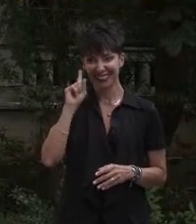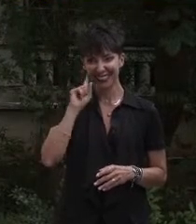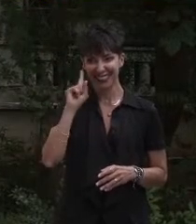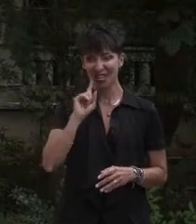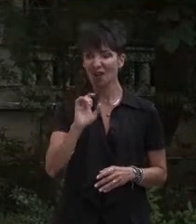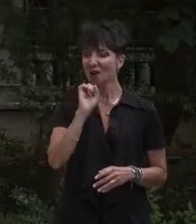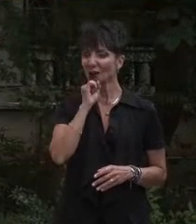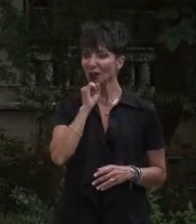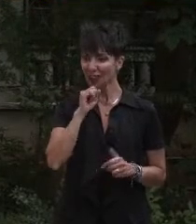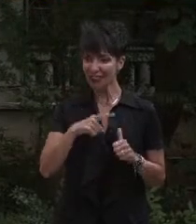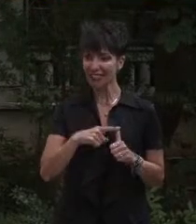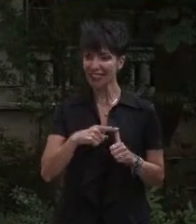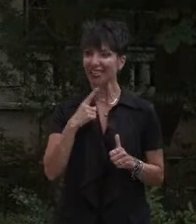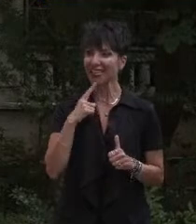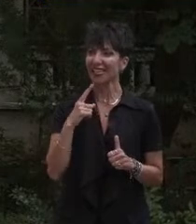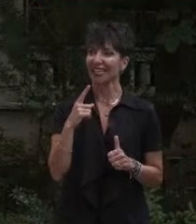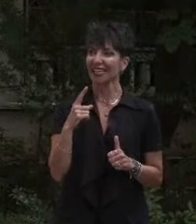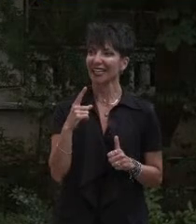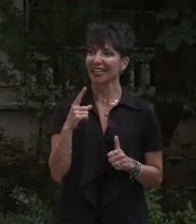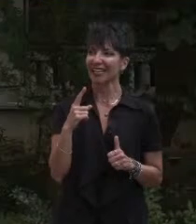Καθώς...